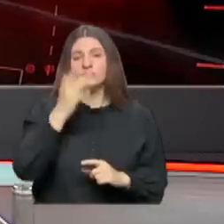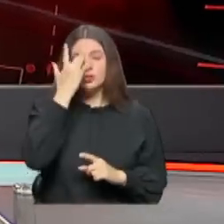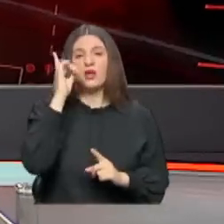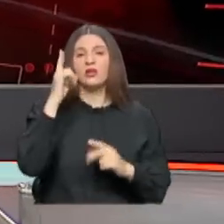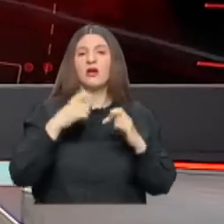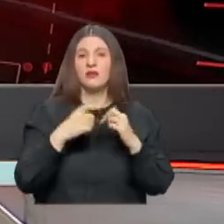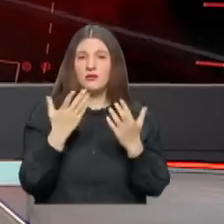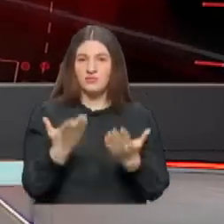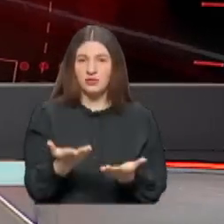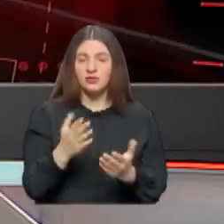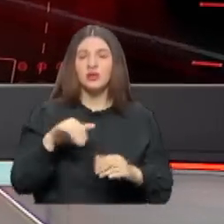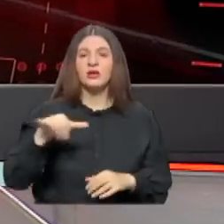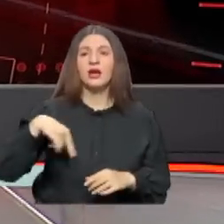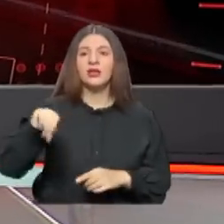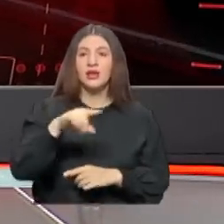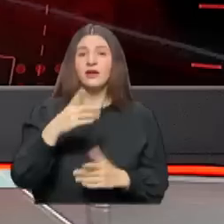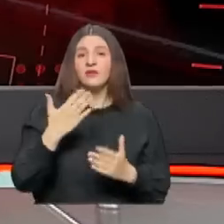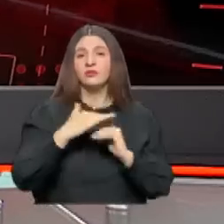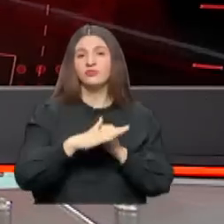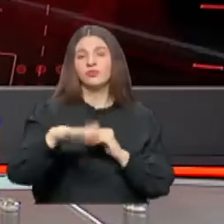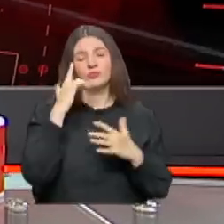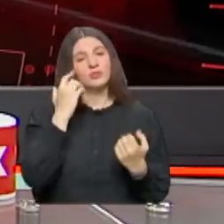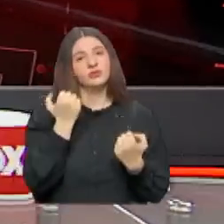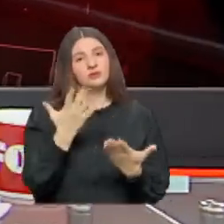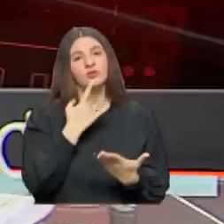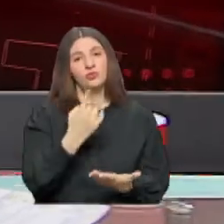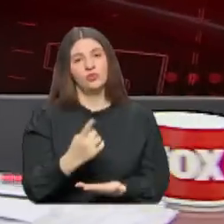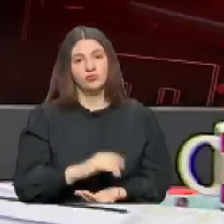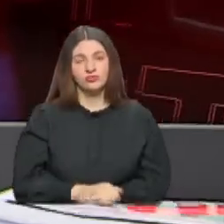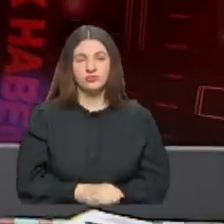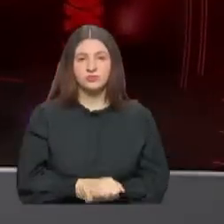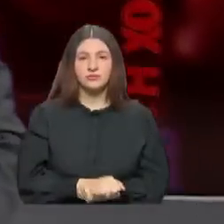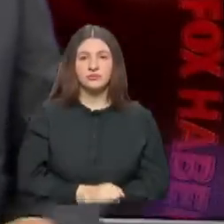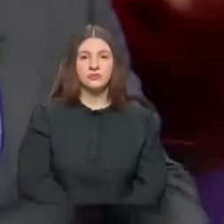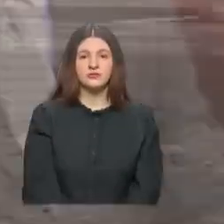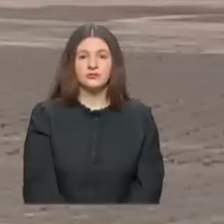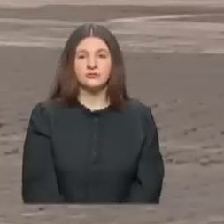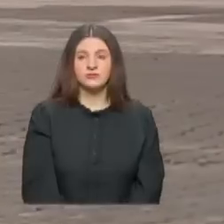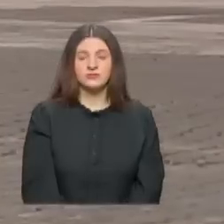Allah'tan rahmet, yakınlarına ve milletimize başsağlığı diliyoruz.